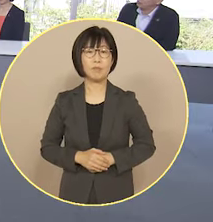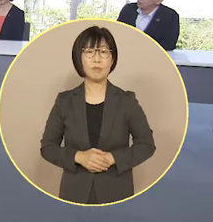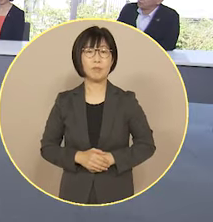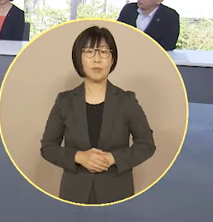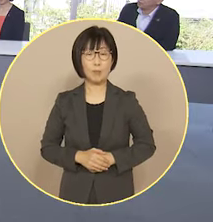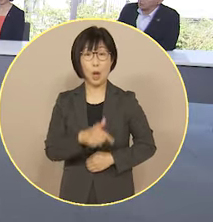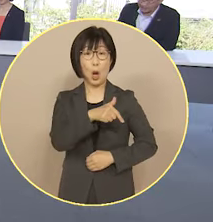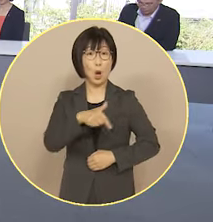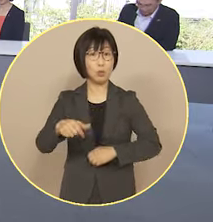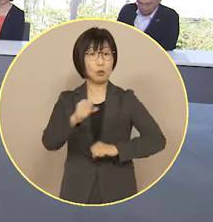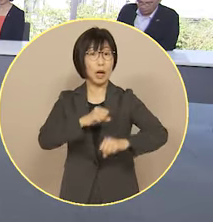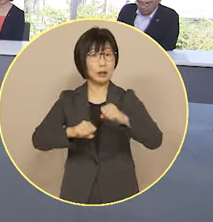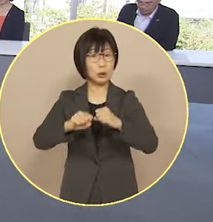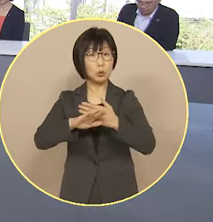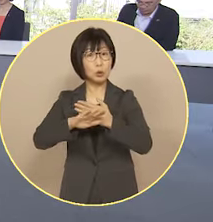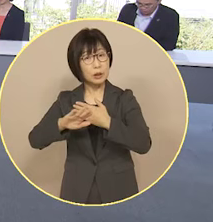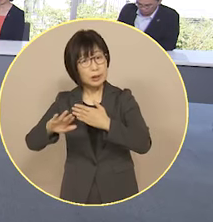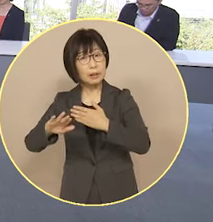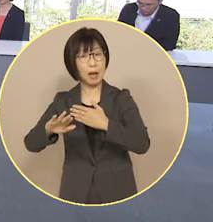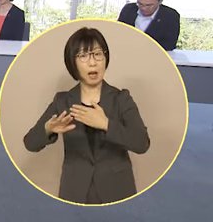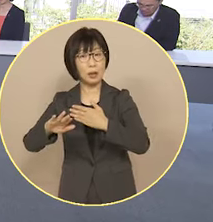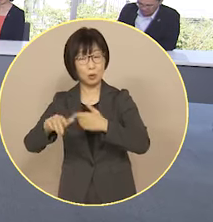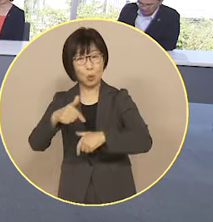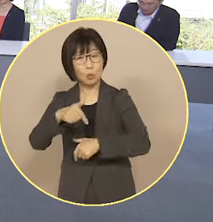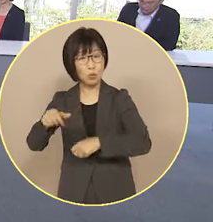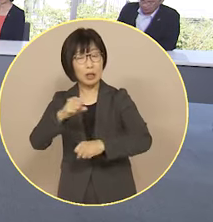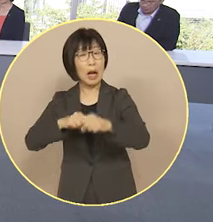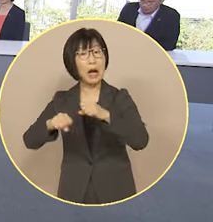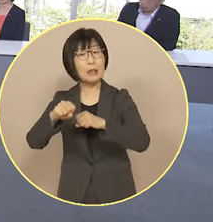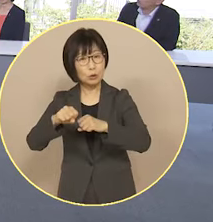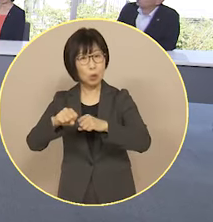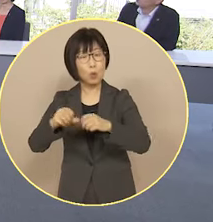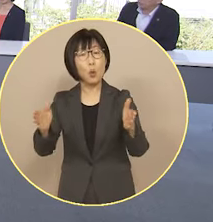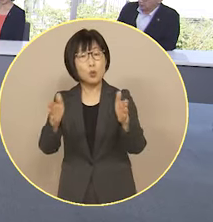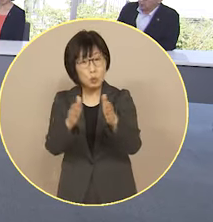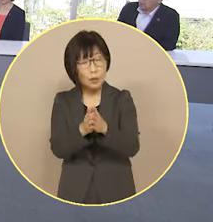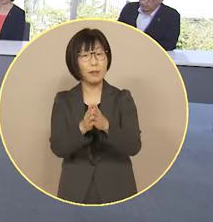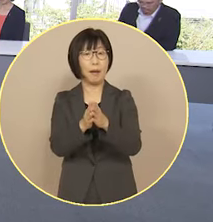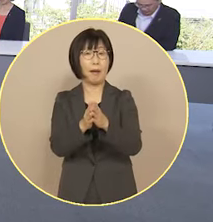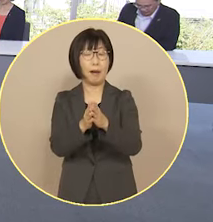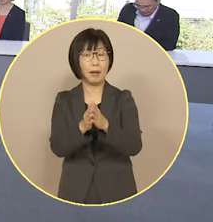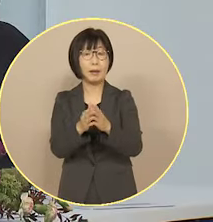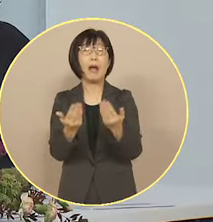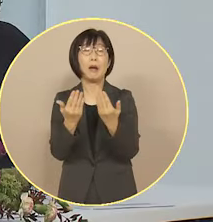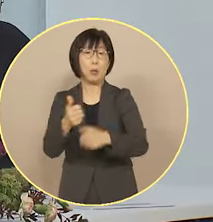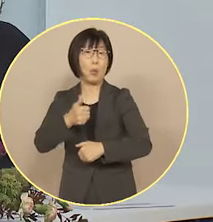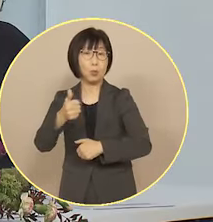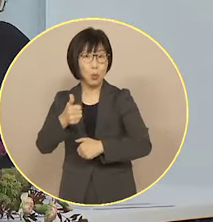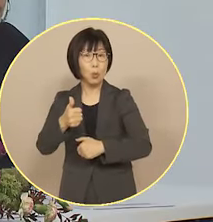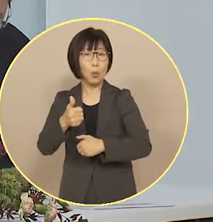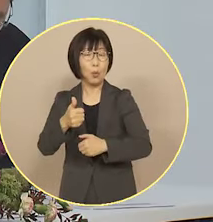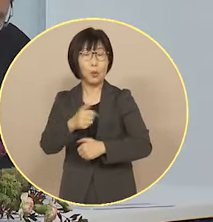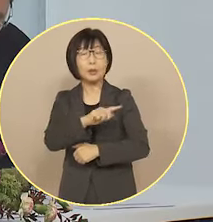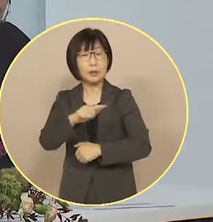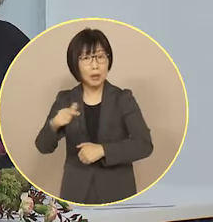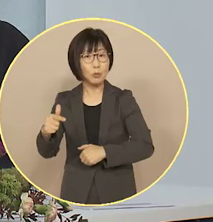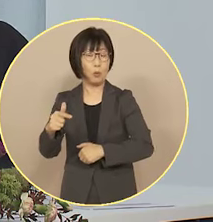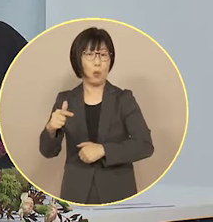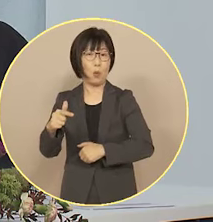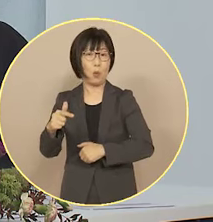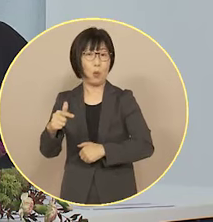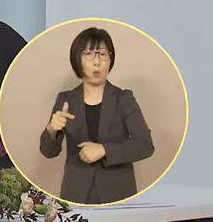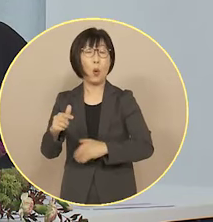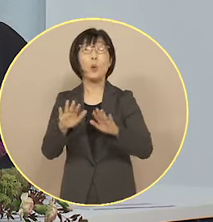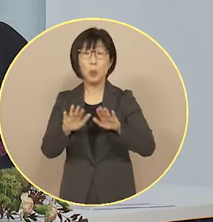運動部活以外のあの部活動も含めてあの登校時でありますとかそういうことも含めてですね